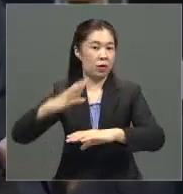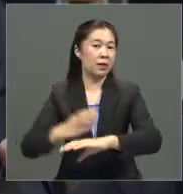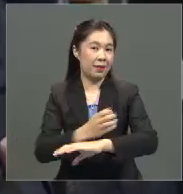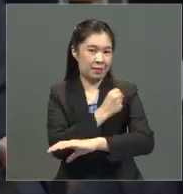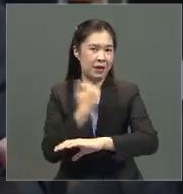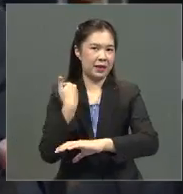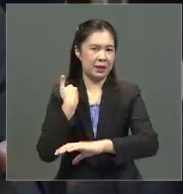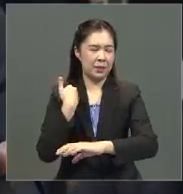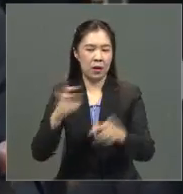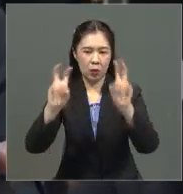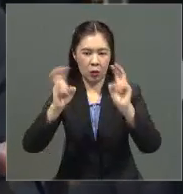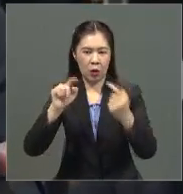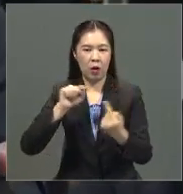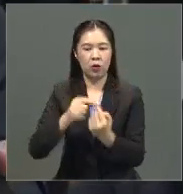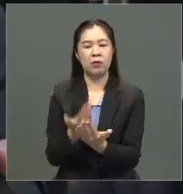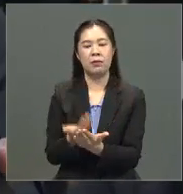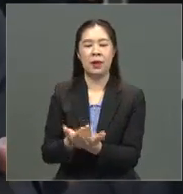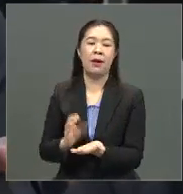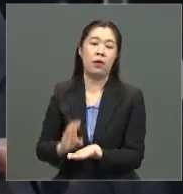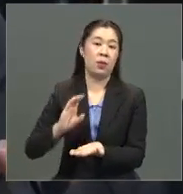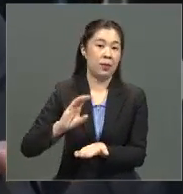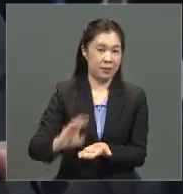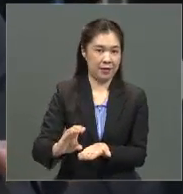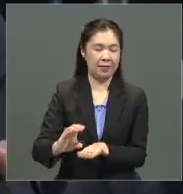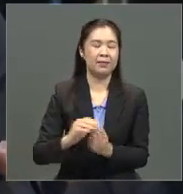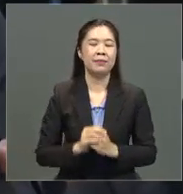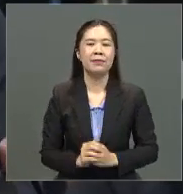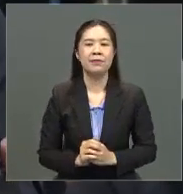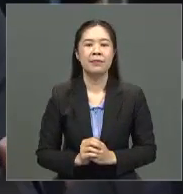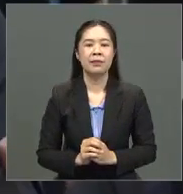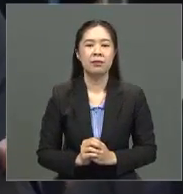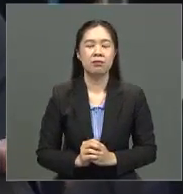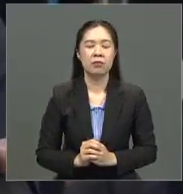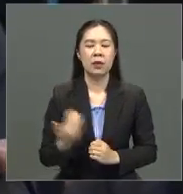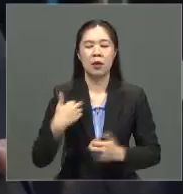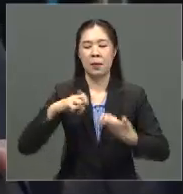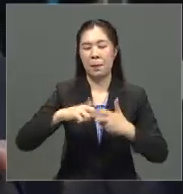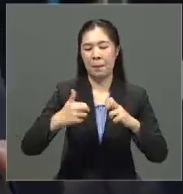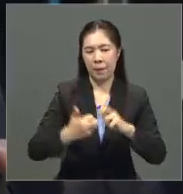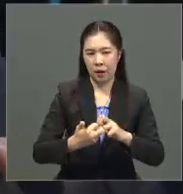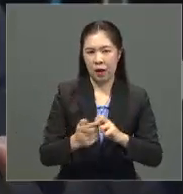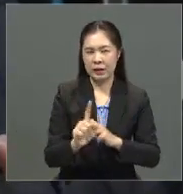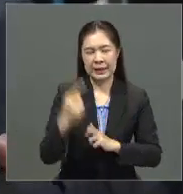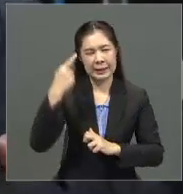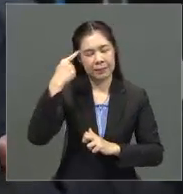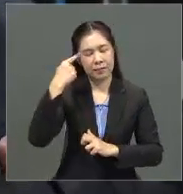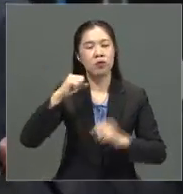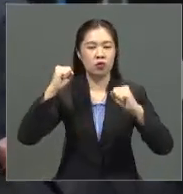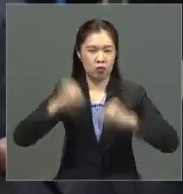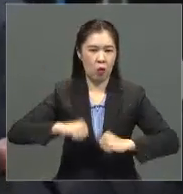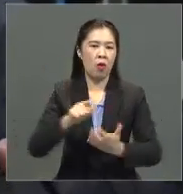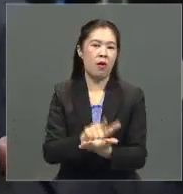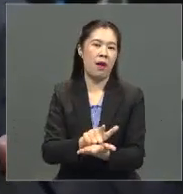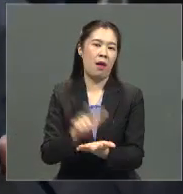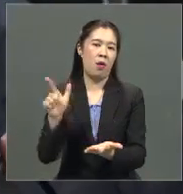แล้วก็จะมาเป็นประเด็นเรื่องของการเบิกจ่ายงบประมาณดังนั้นเพื่อไม่ให้เกิดการสูญไอเสียจึงควรตัดสินใจลาออก